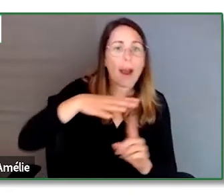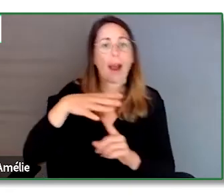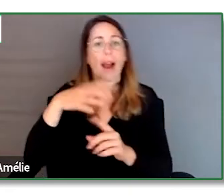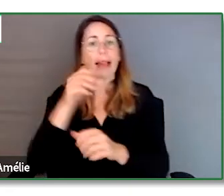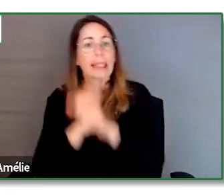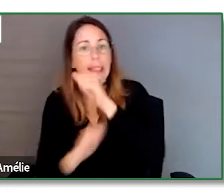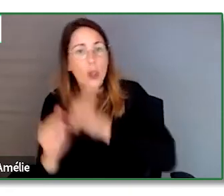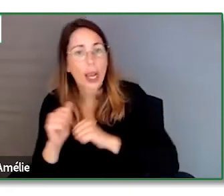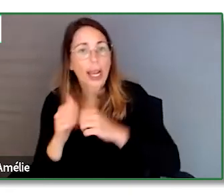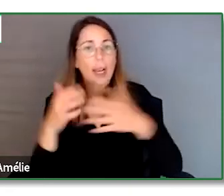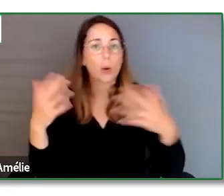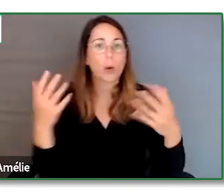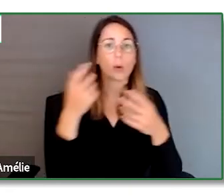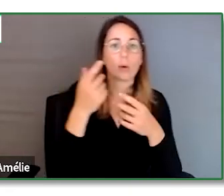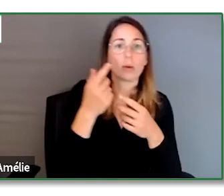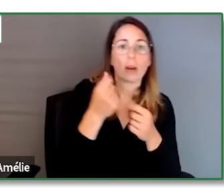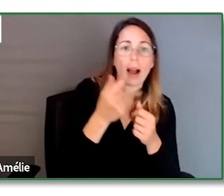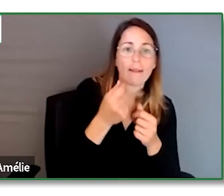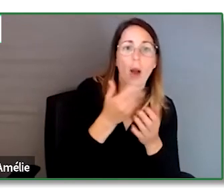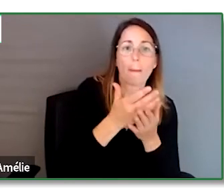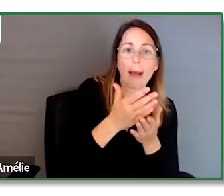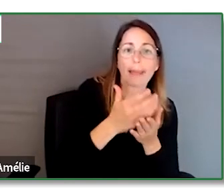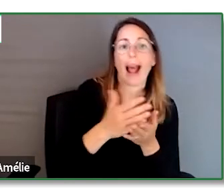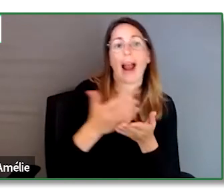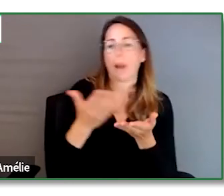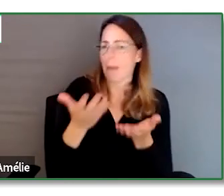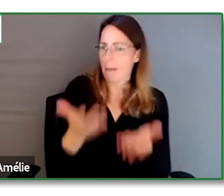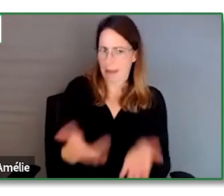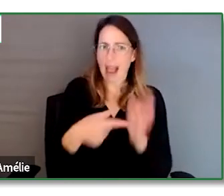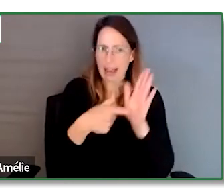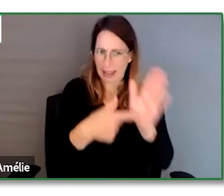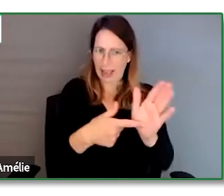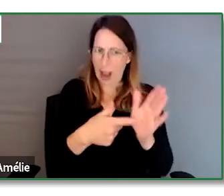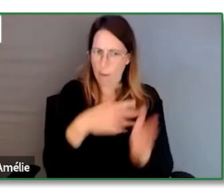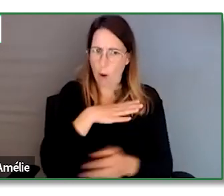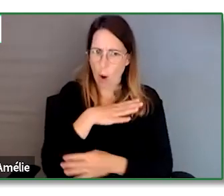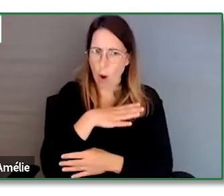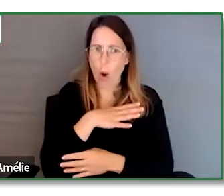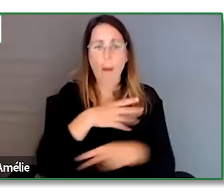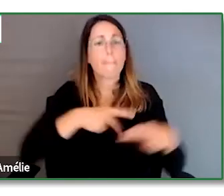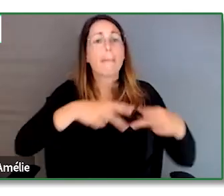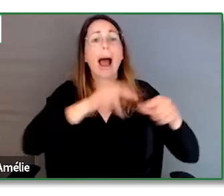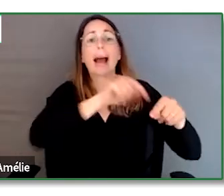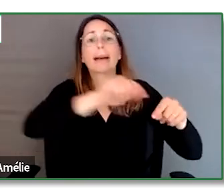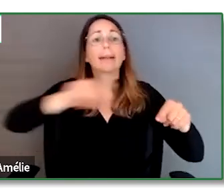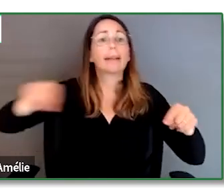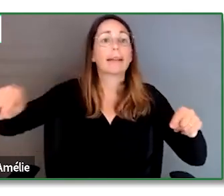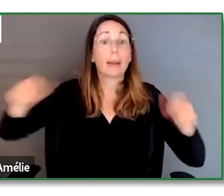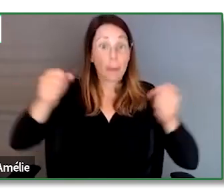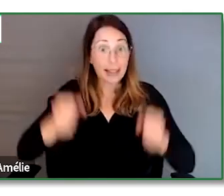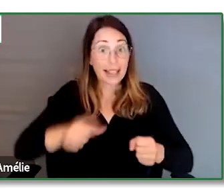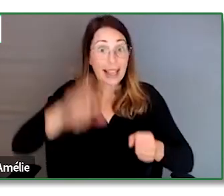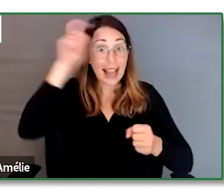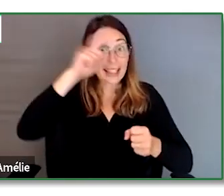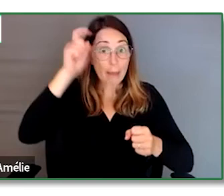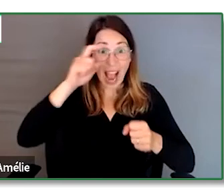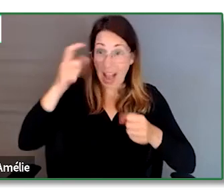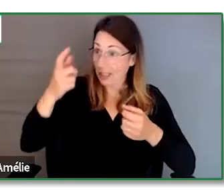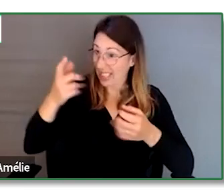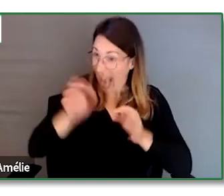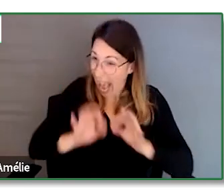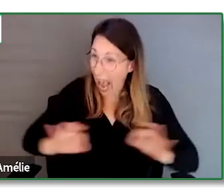dans les parcs nationaux actuellement où on peut offrir une expérience vécue importante?